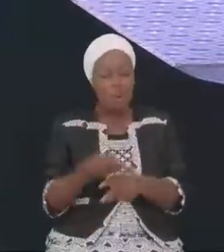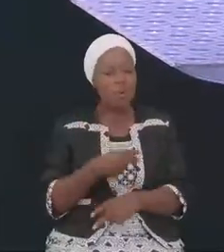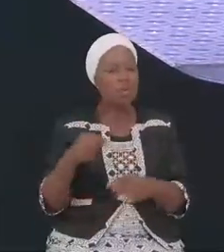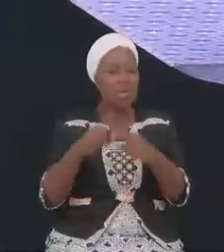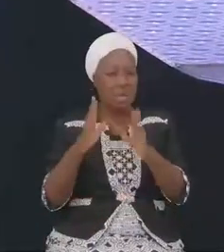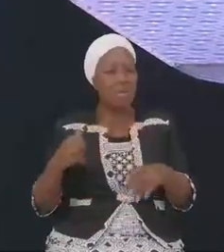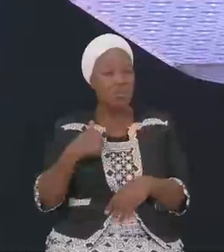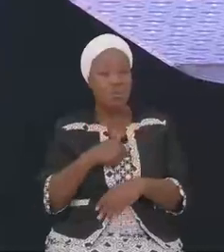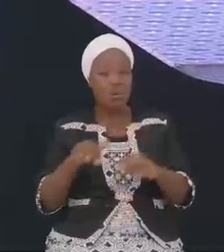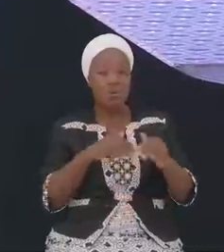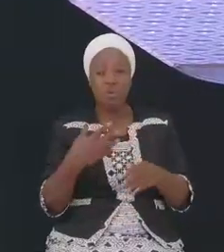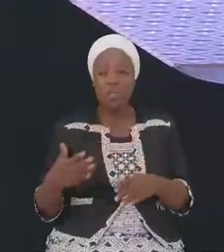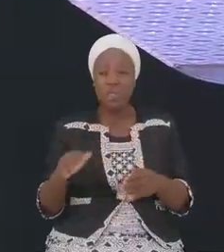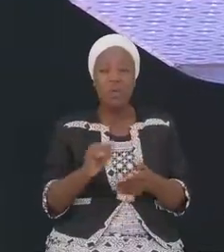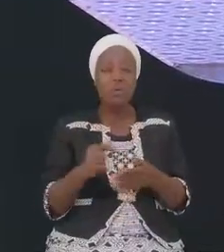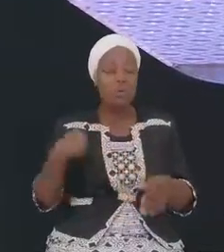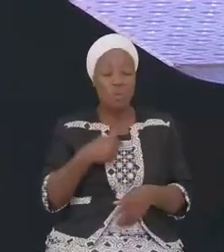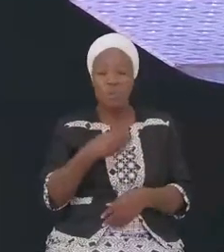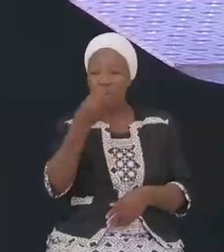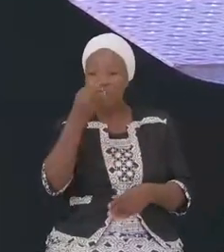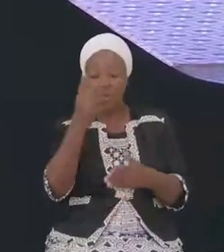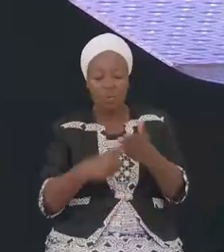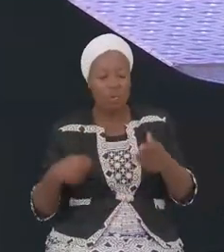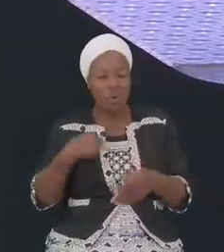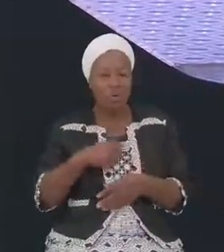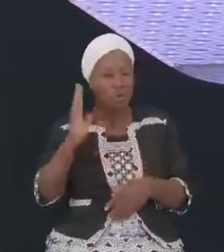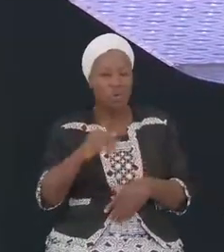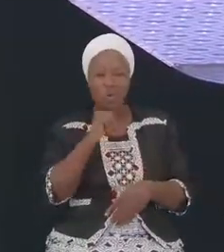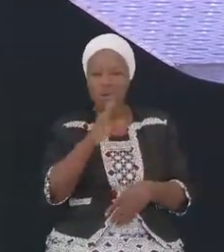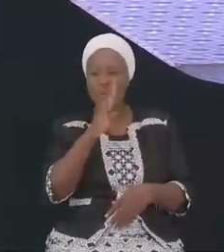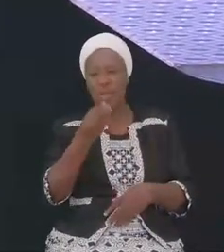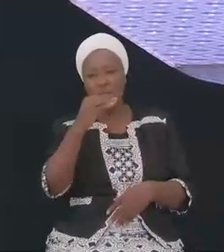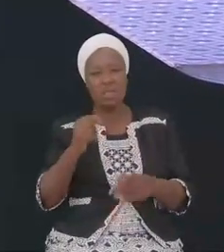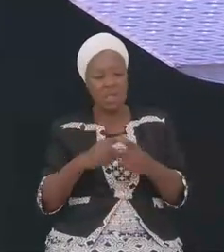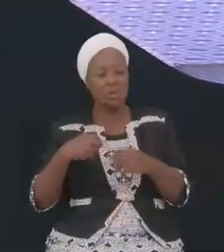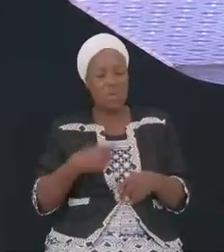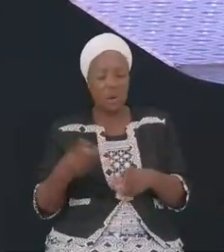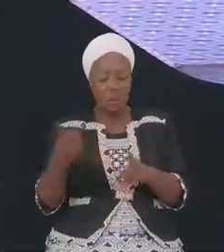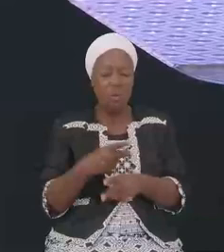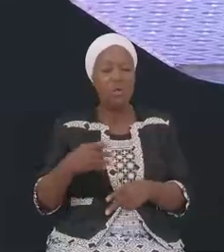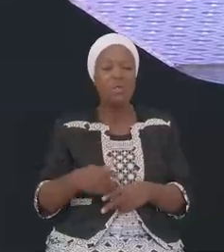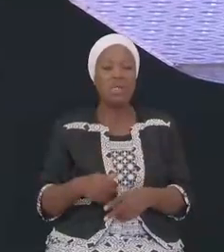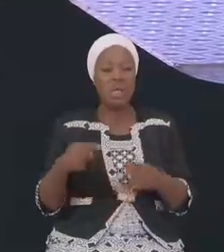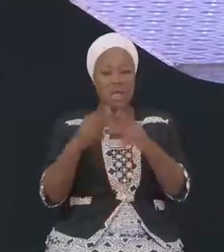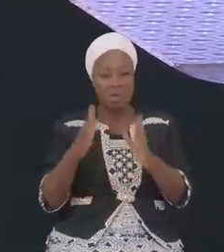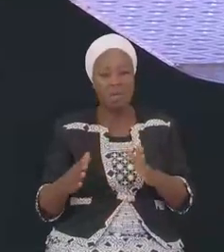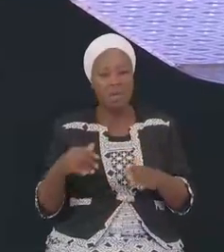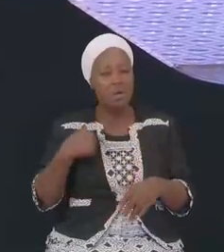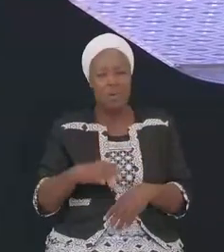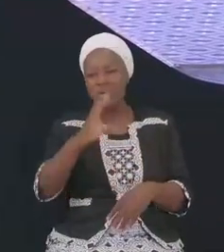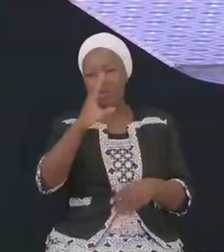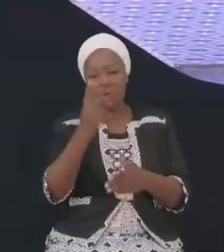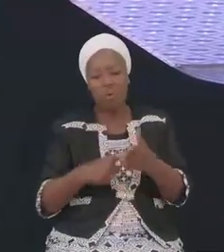Nous mangeons ce qu'on ne doit pas manger. Nous sommes notre pire ennemi. On boit ce qu'on ne doit pas boire. Nous sommes notre pire